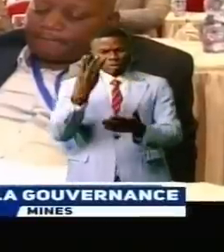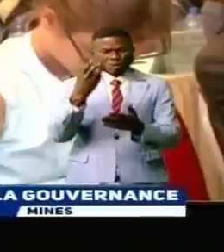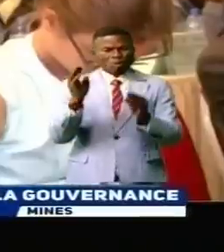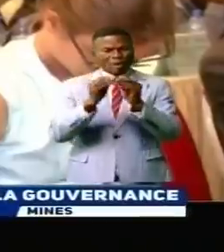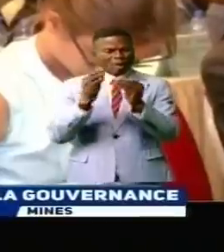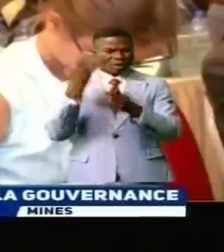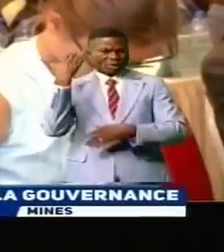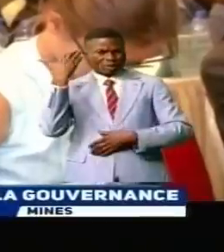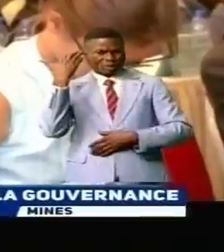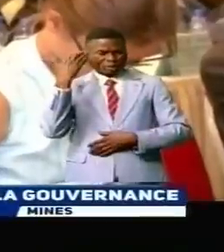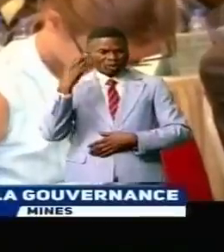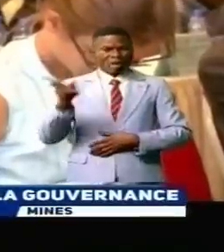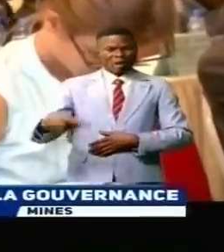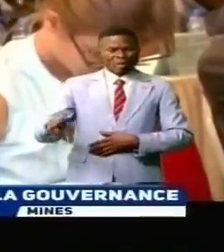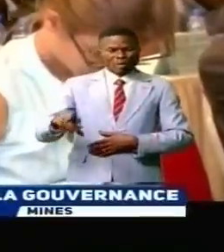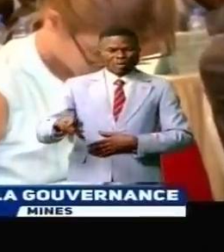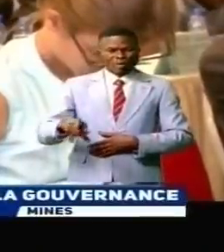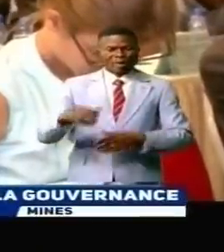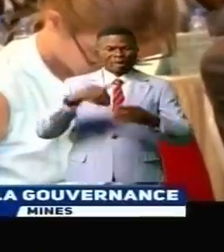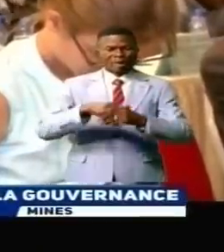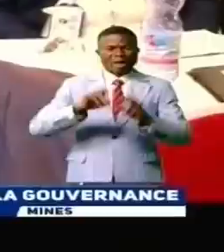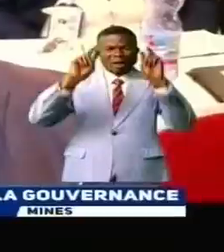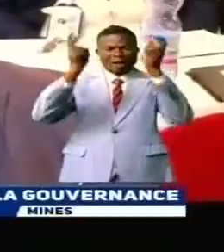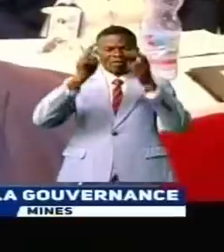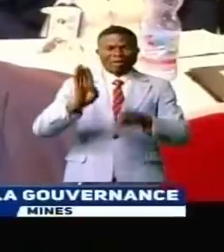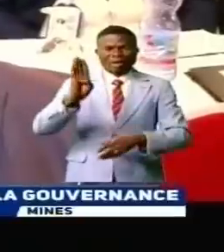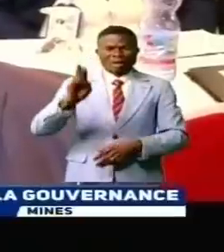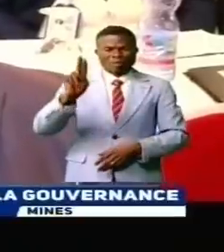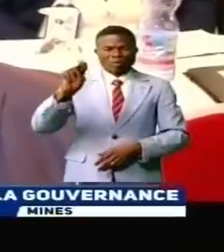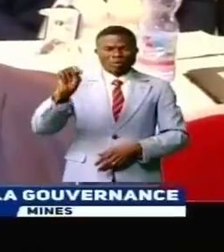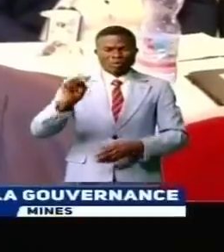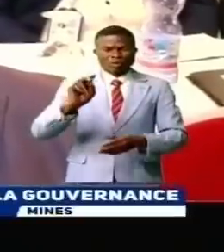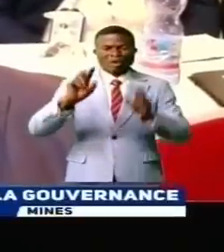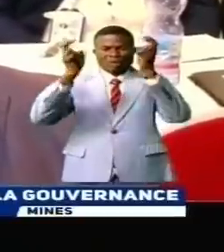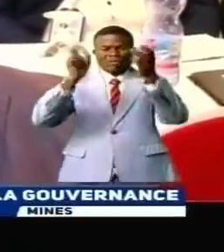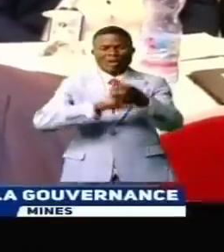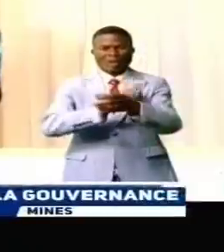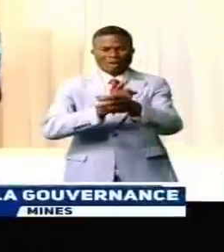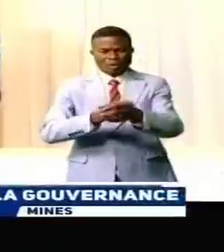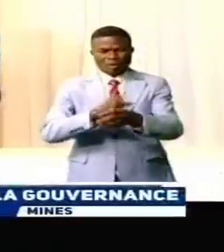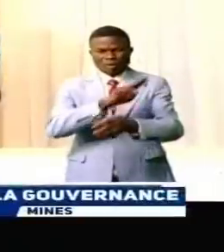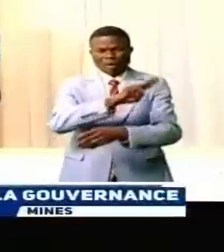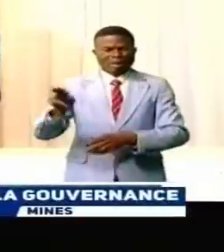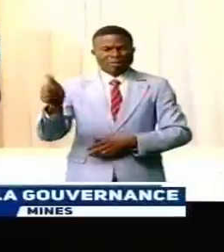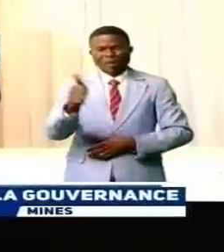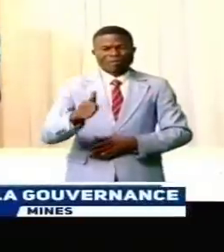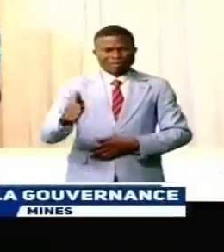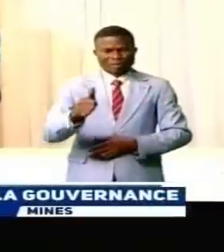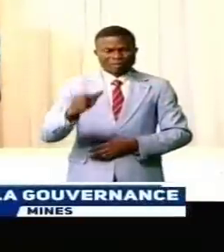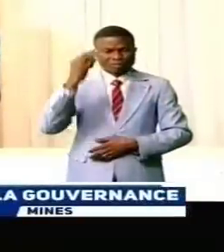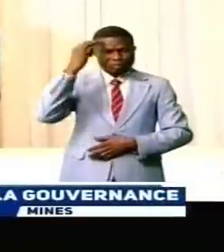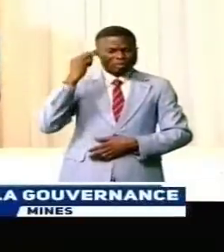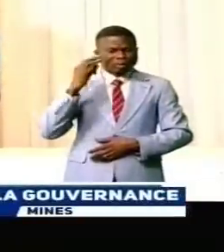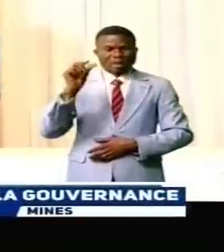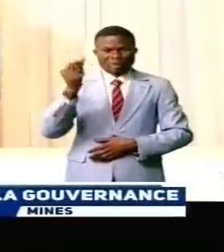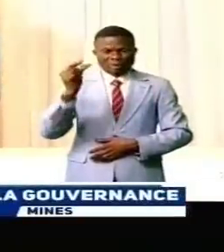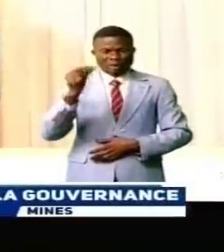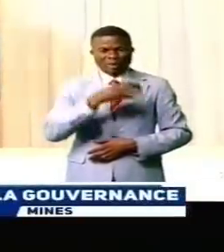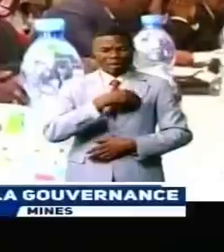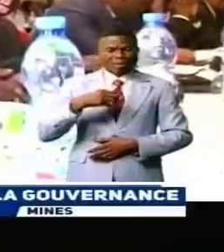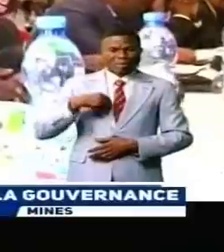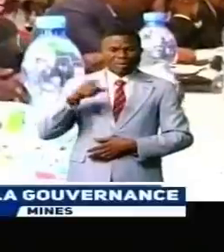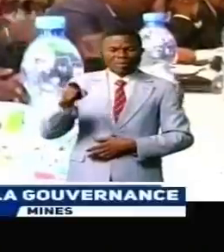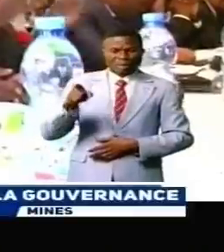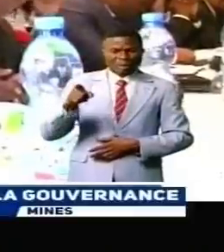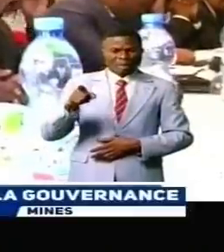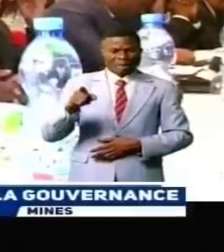rondes provinciales tenues à Bunia, à Goma et à Bukavu en 2021. La ministre des Mines, Antoinette